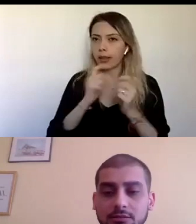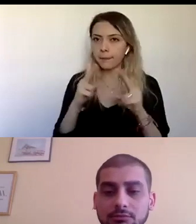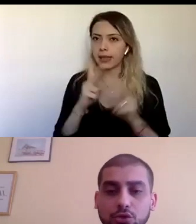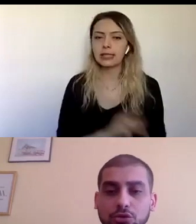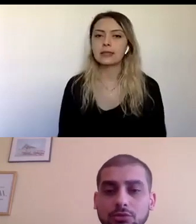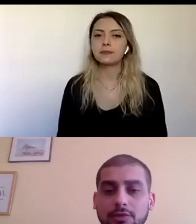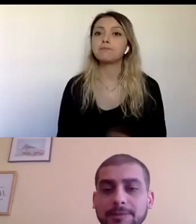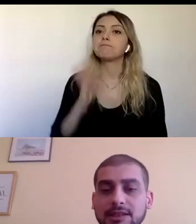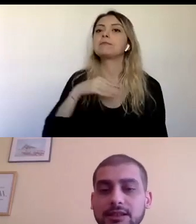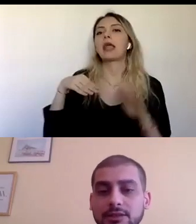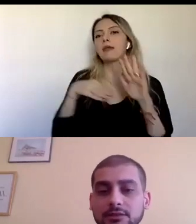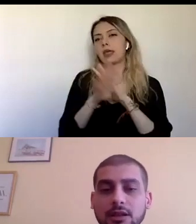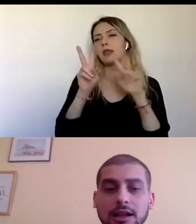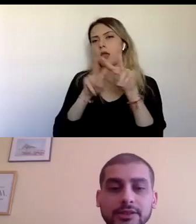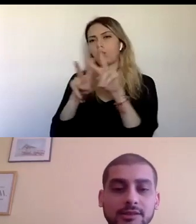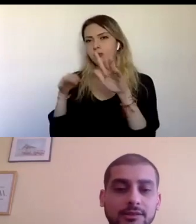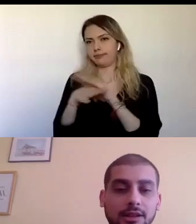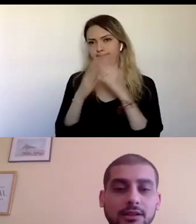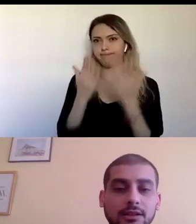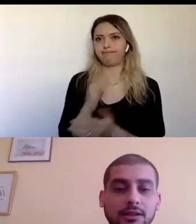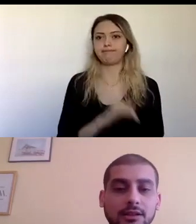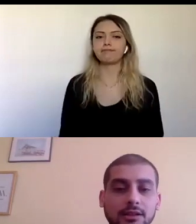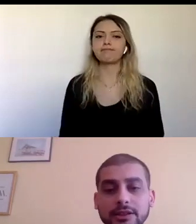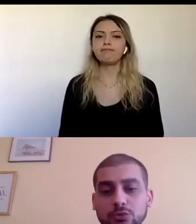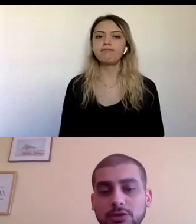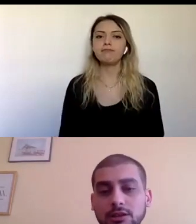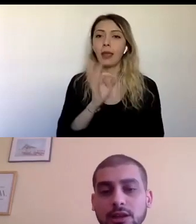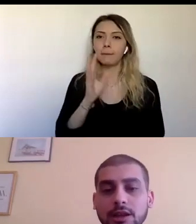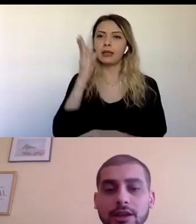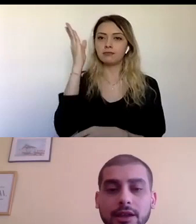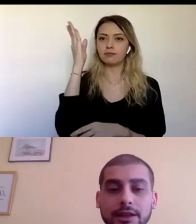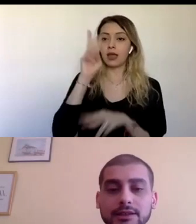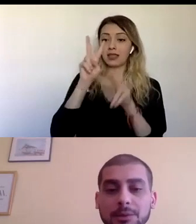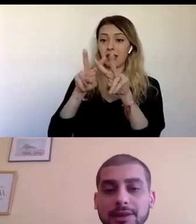Girdiğiniz bütün web sitelerinin adresinde, adres çubuğunda